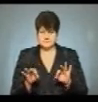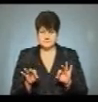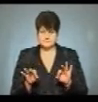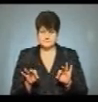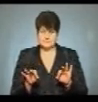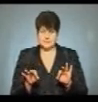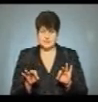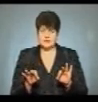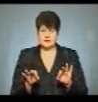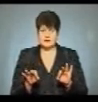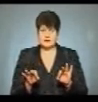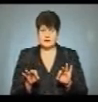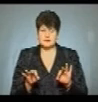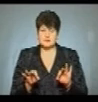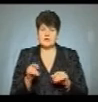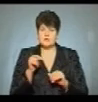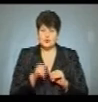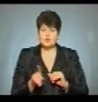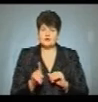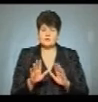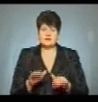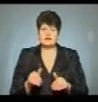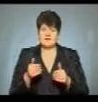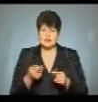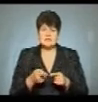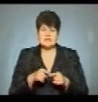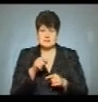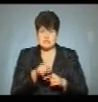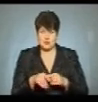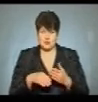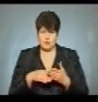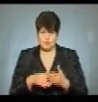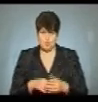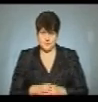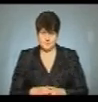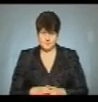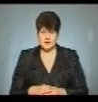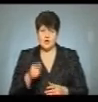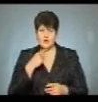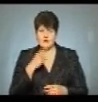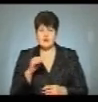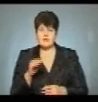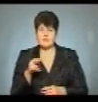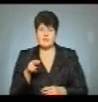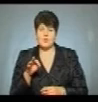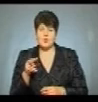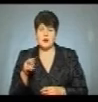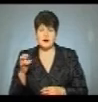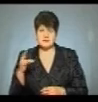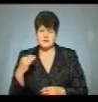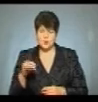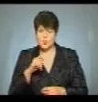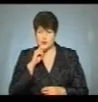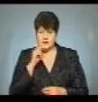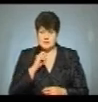Голодомор, і не допускала якраз для того, щоб надавалася ця допомога. За словами Федора Полянського, українці пережили